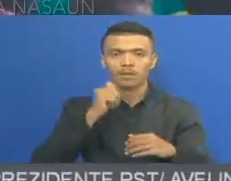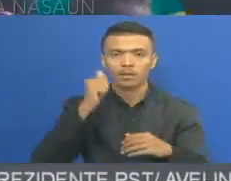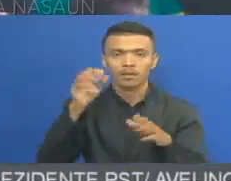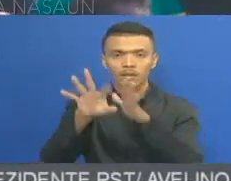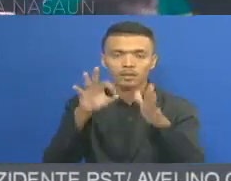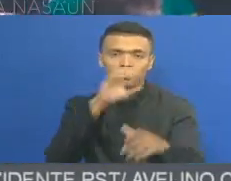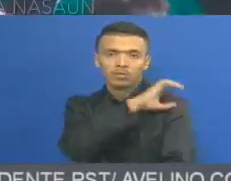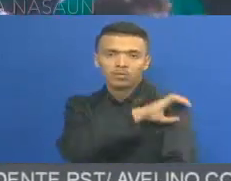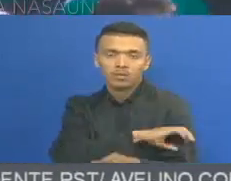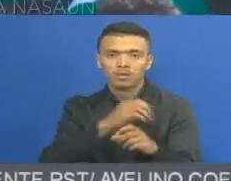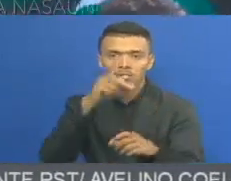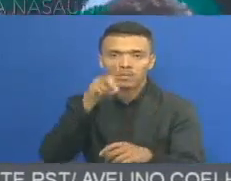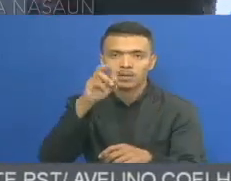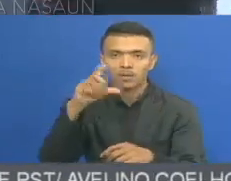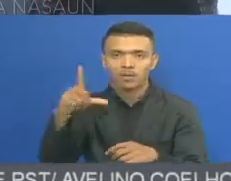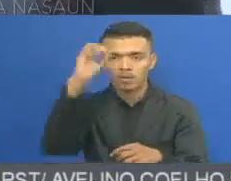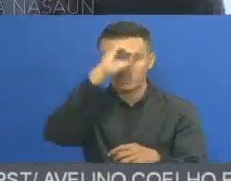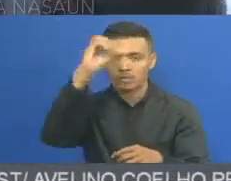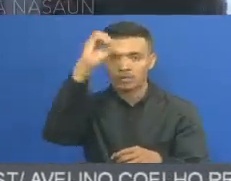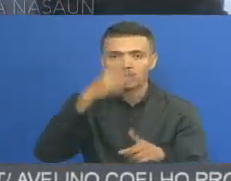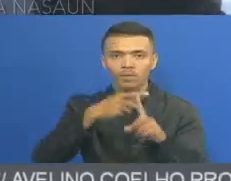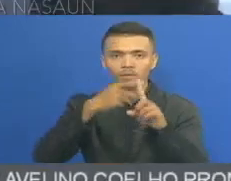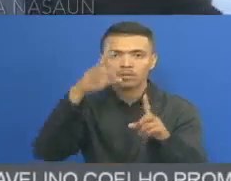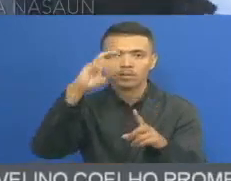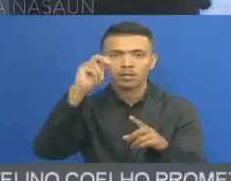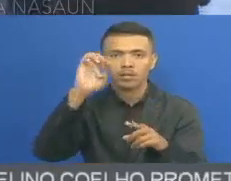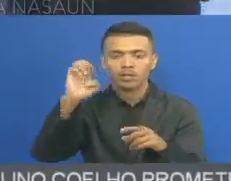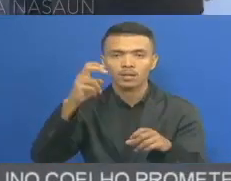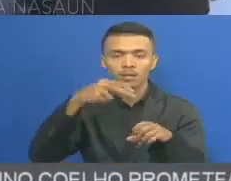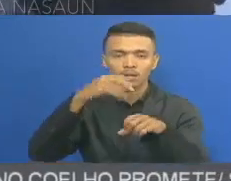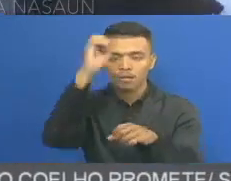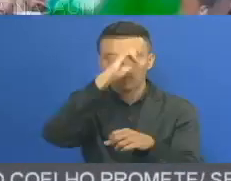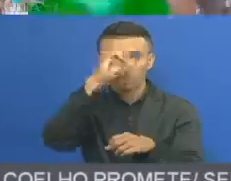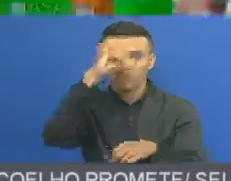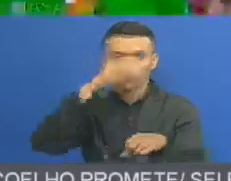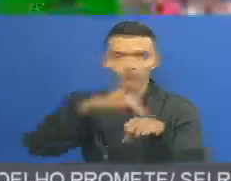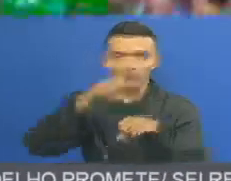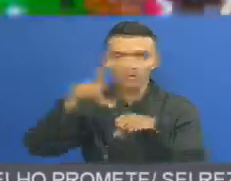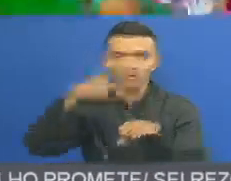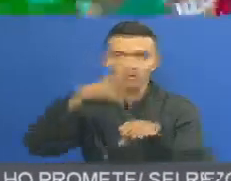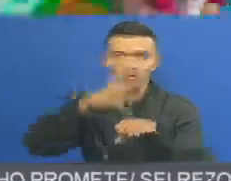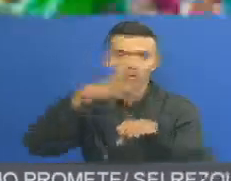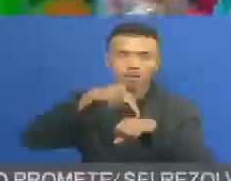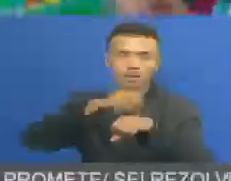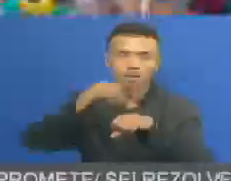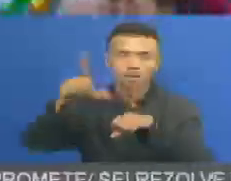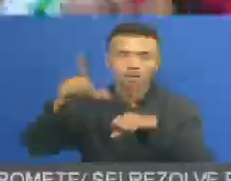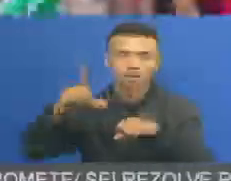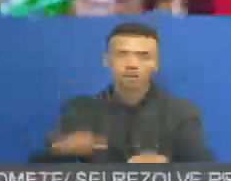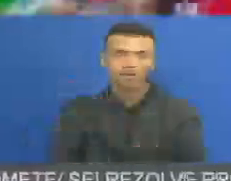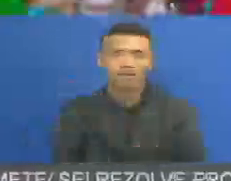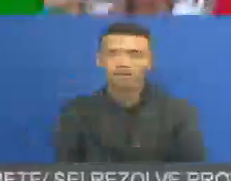husi pentel no observa husi sene no observador nasional ho internasional husi bomonaro John da